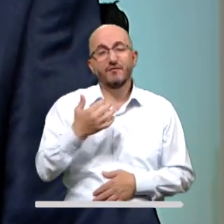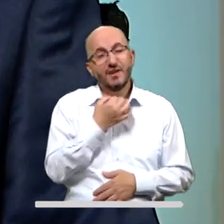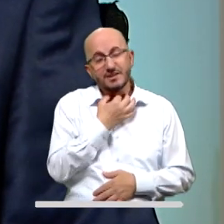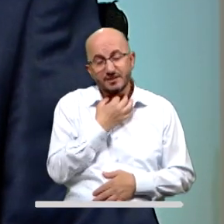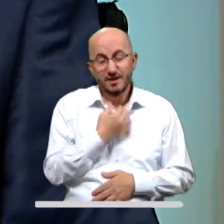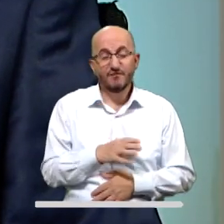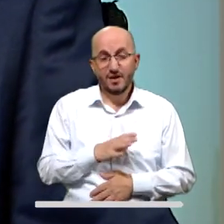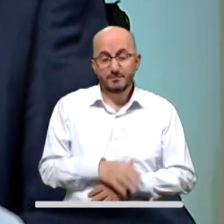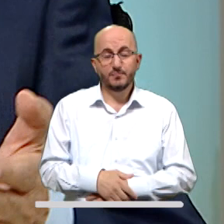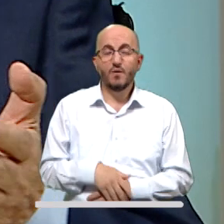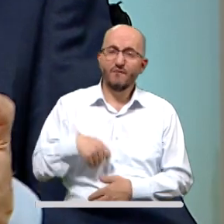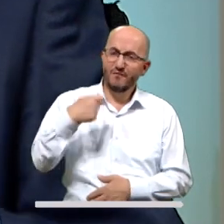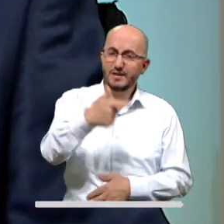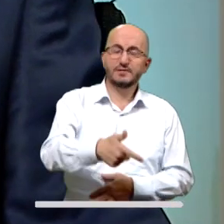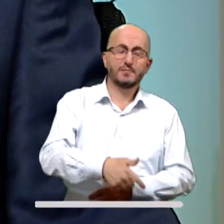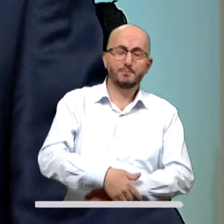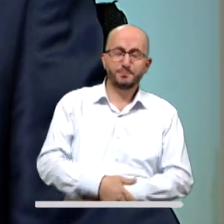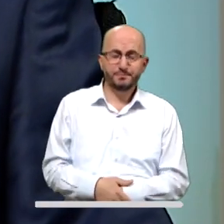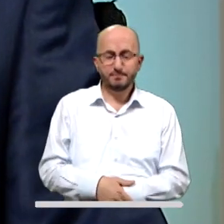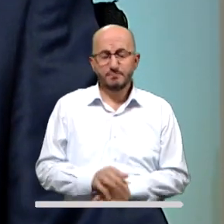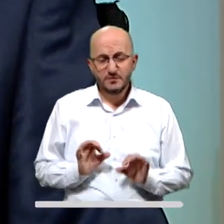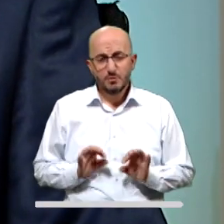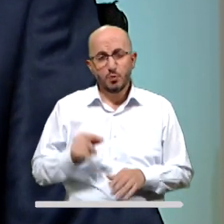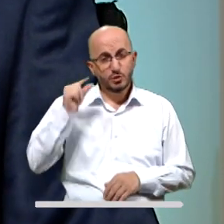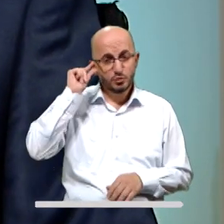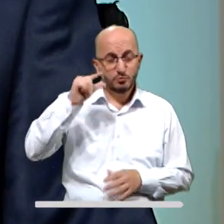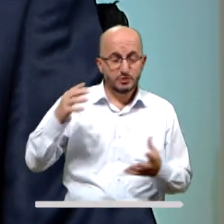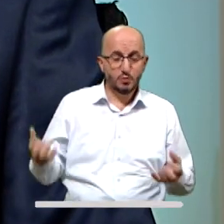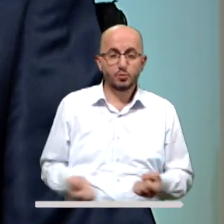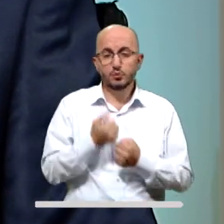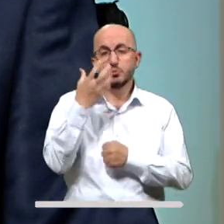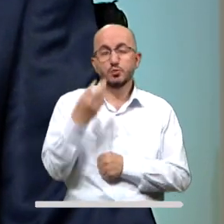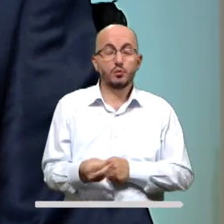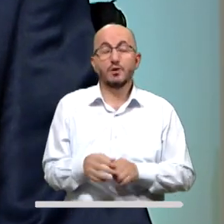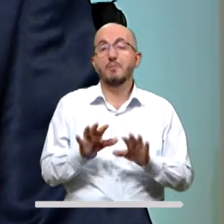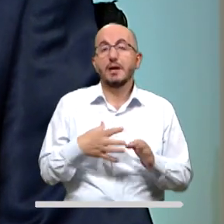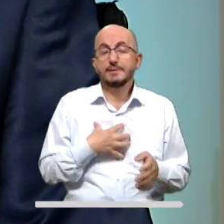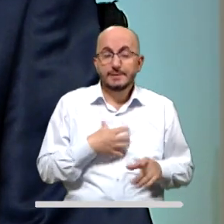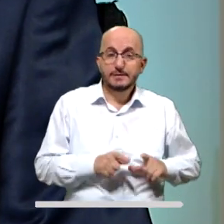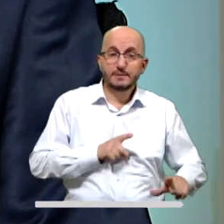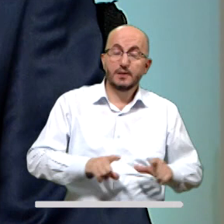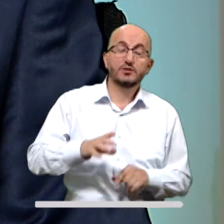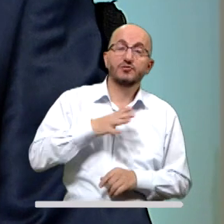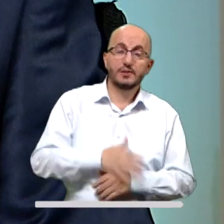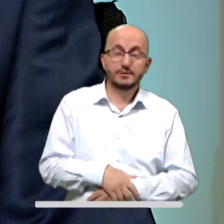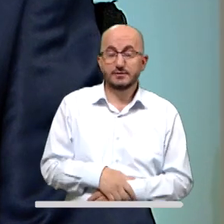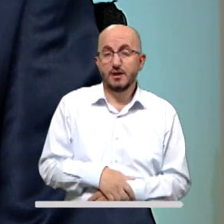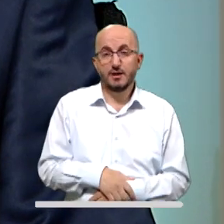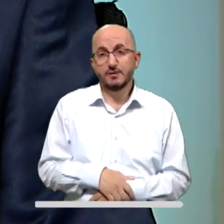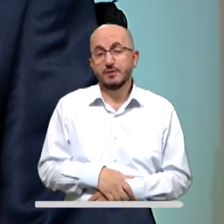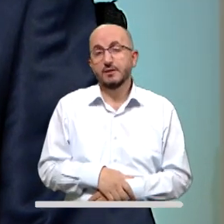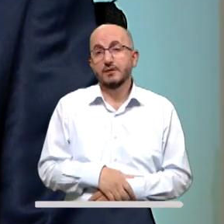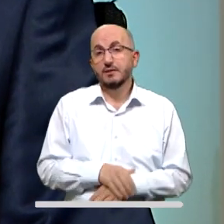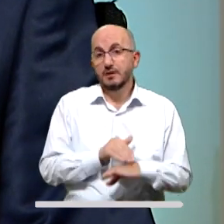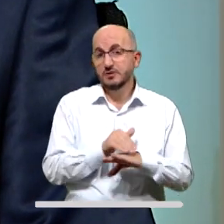var. Bunu versin oraya, böylece şüpheden de kurtulmuş olur. Ama kendi ihtiyacı varsa, hakikaten